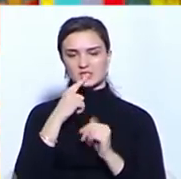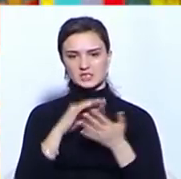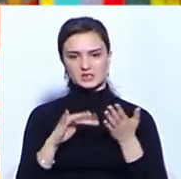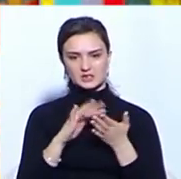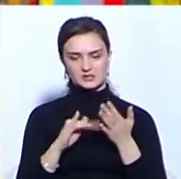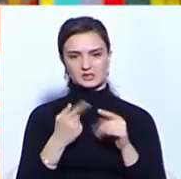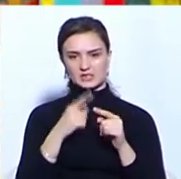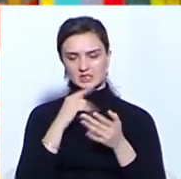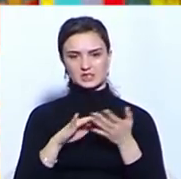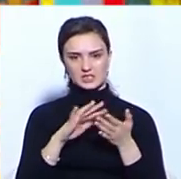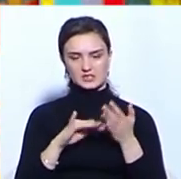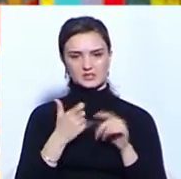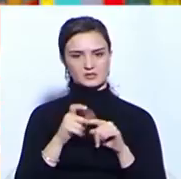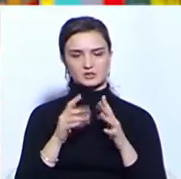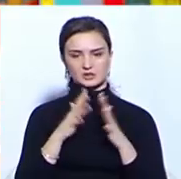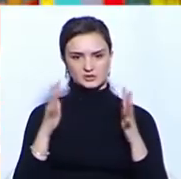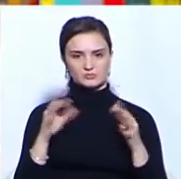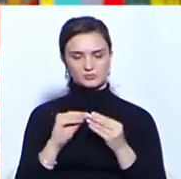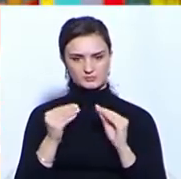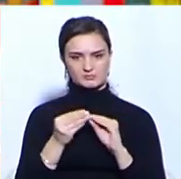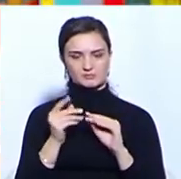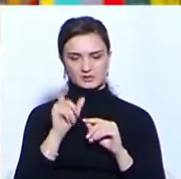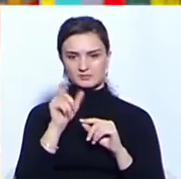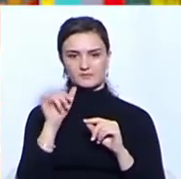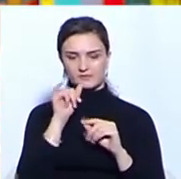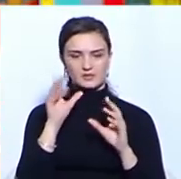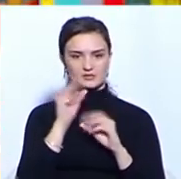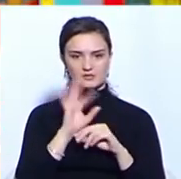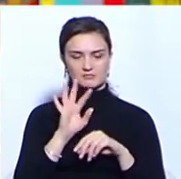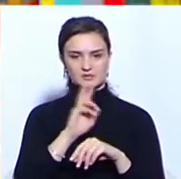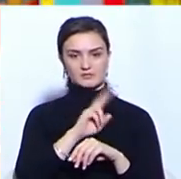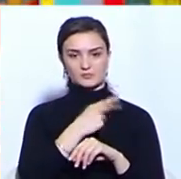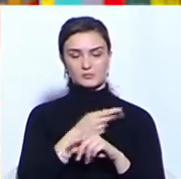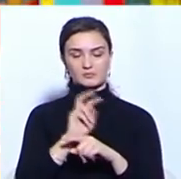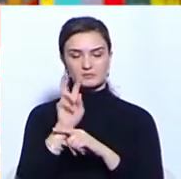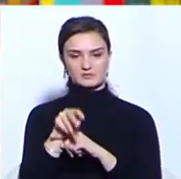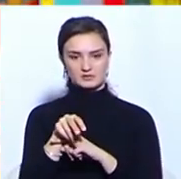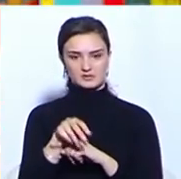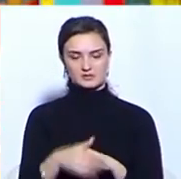სისხლდენა, სისხლდენა აღწევს ძალიან დიდ პროპორციებს და ადამიანი ვერასწრებს საავადმყოფოს და მისვლასაც კი.